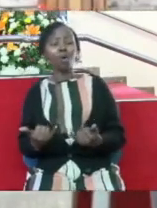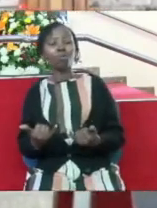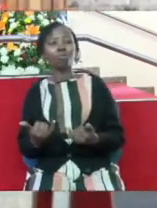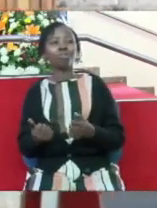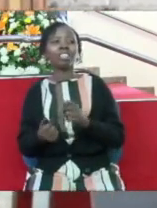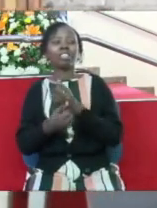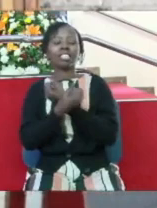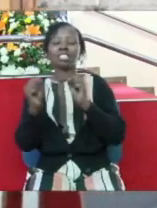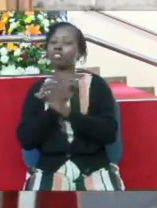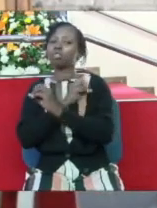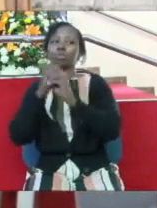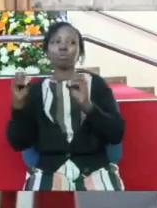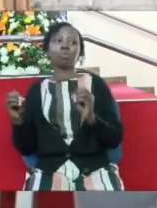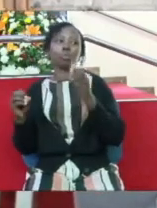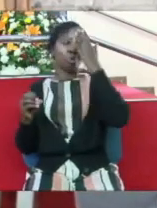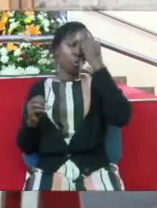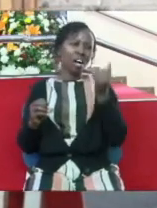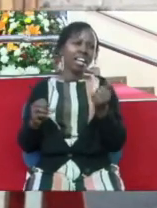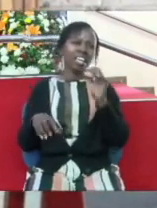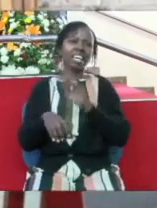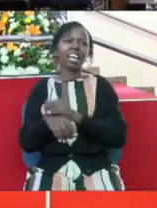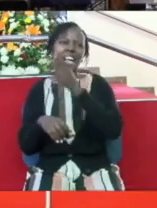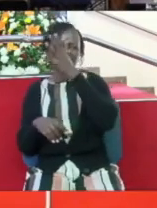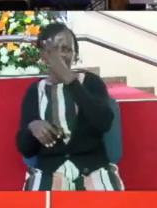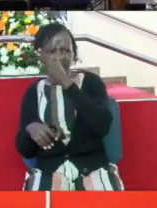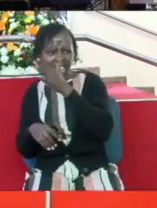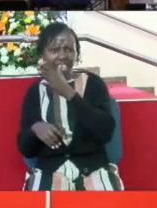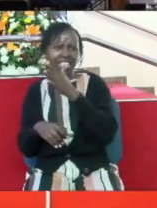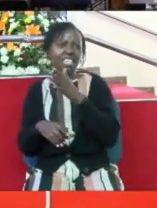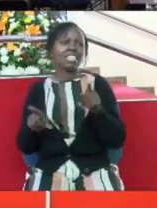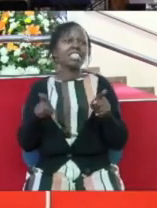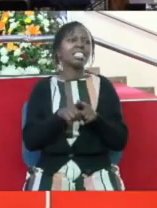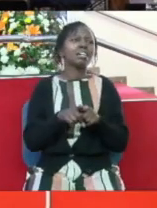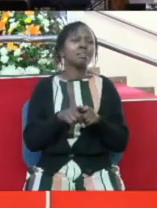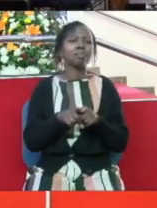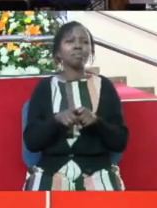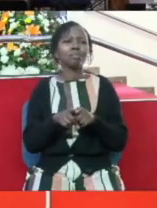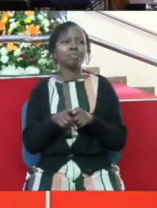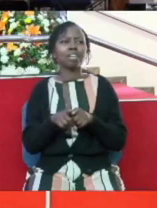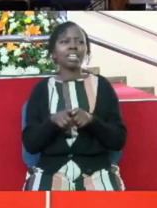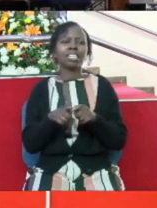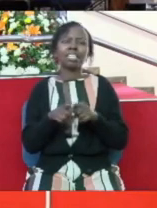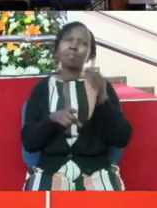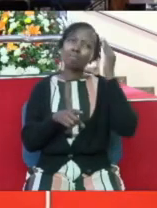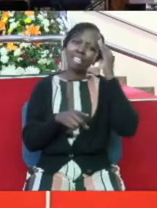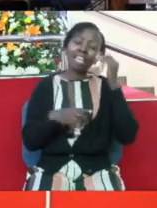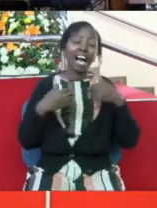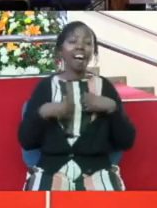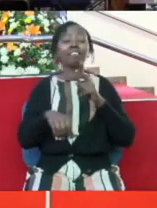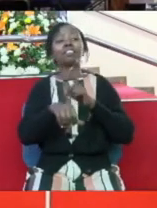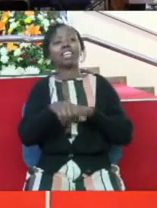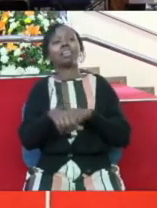wameokoka lakini sasa mara hii wameweza kudanganyika sana. Why? Because they have started imagining that there is still time. Kwa sababu wanatarajia